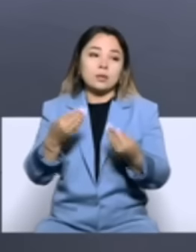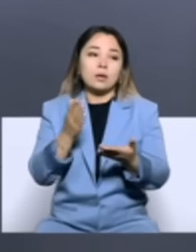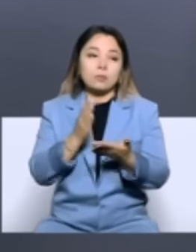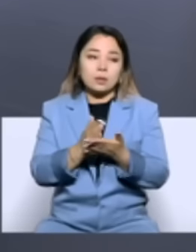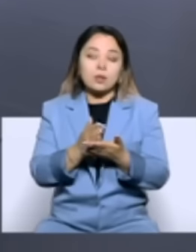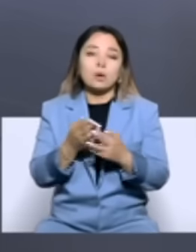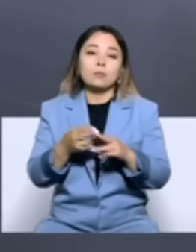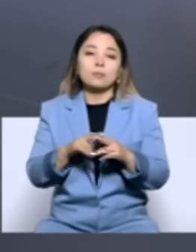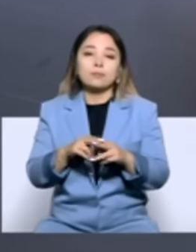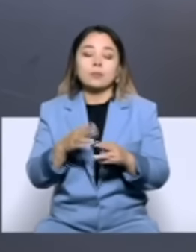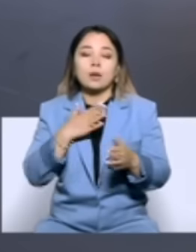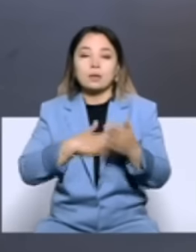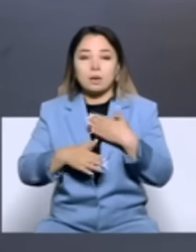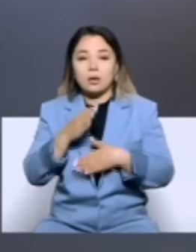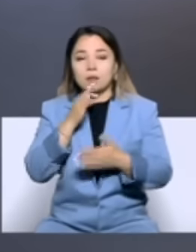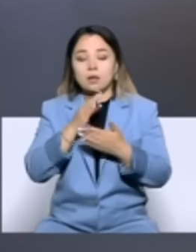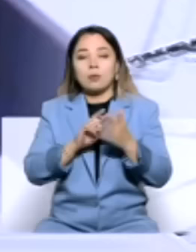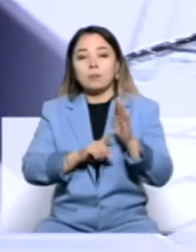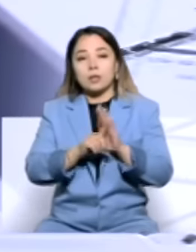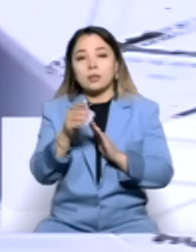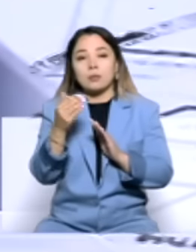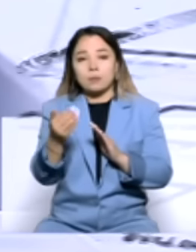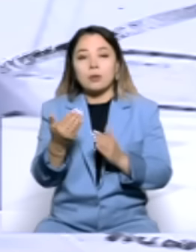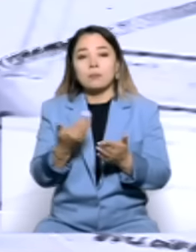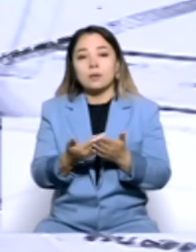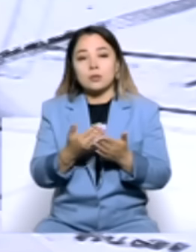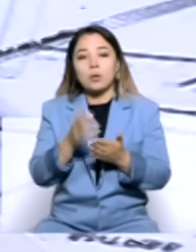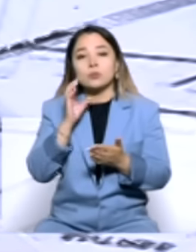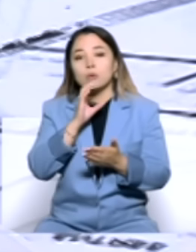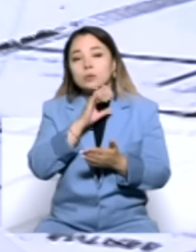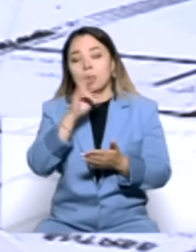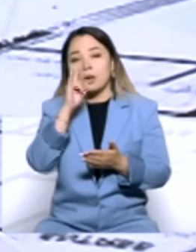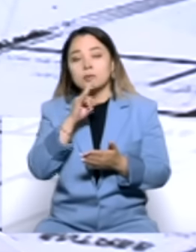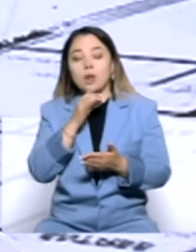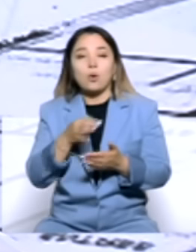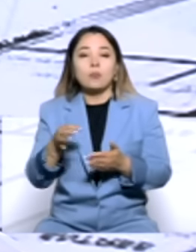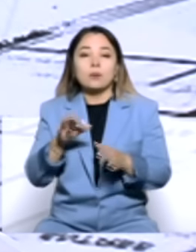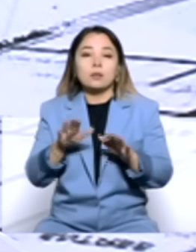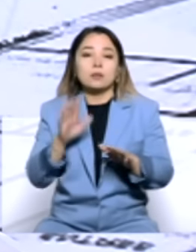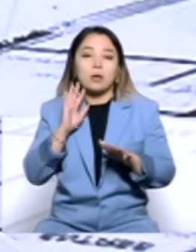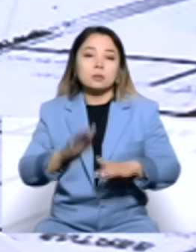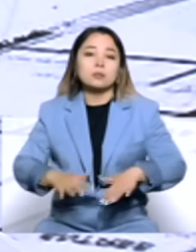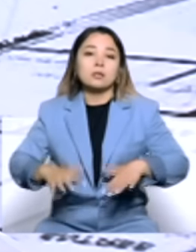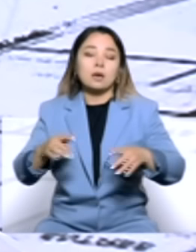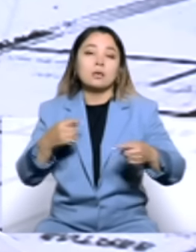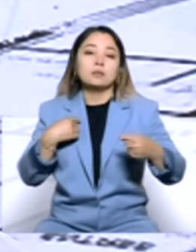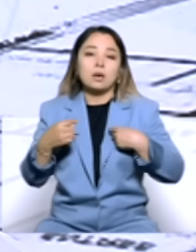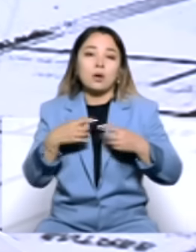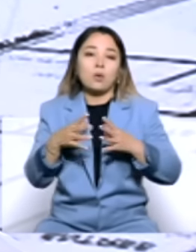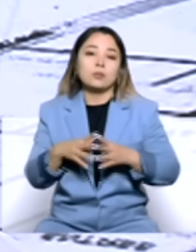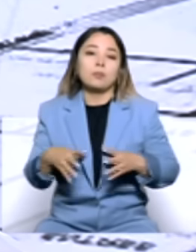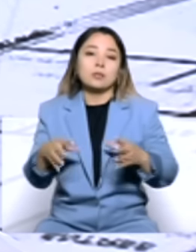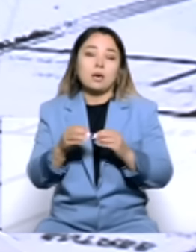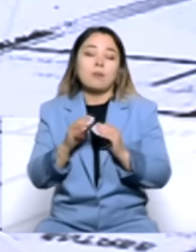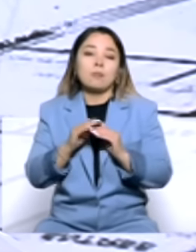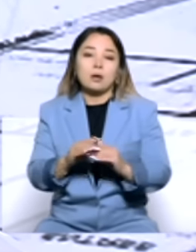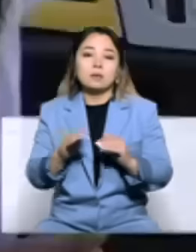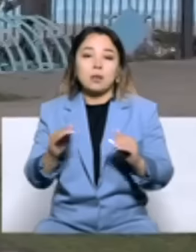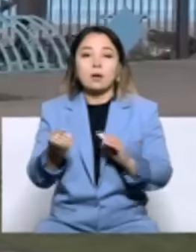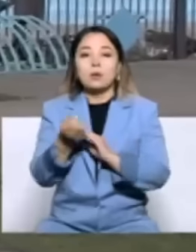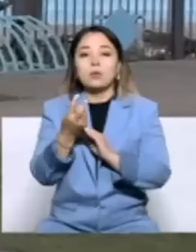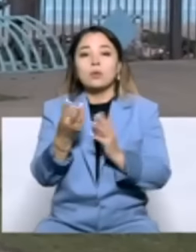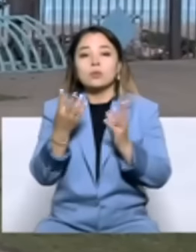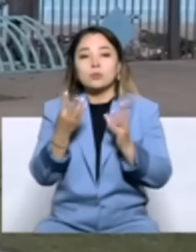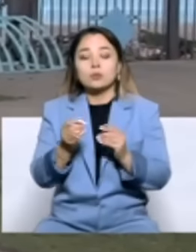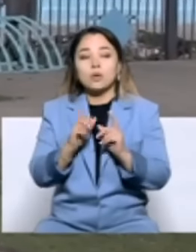жатыр. Бәрекелді дейтін бастама. Мысалы, солтүстік Қазақстан облысында тасқыннан зардап шеккен отбасылардың балаларына